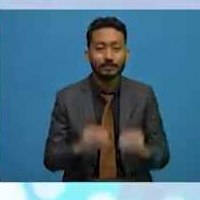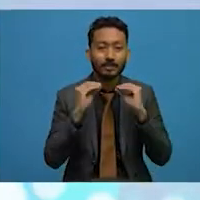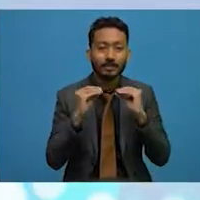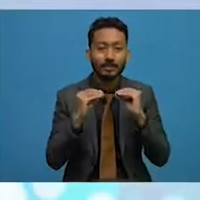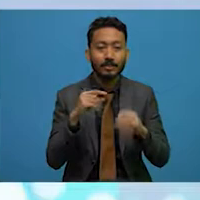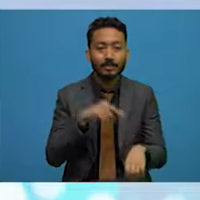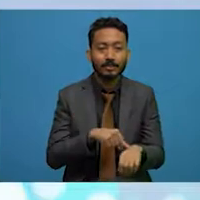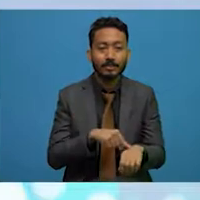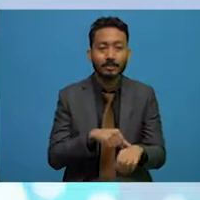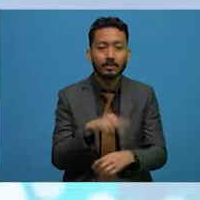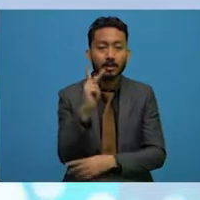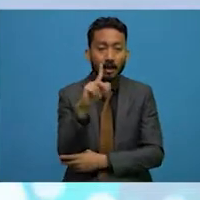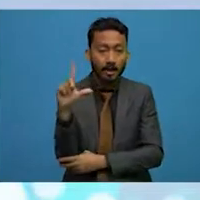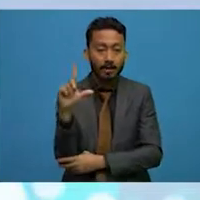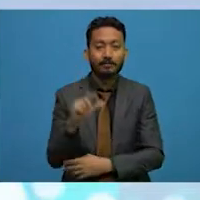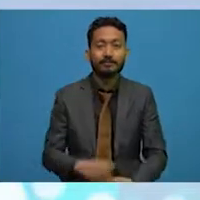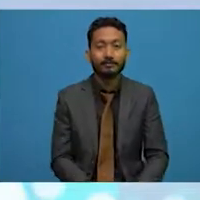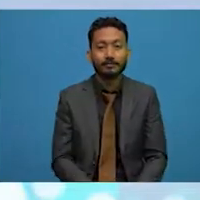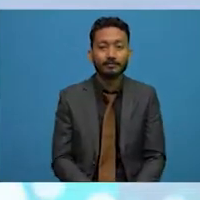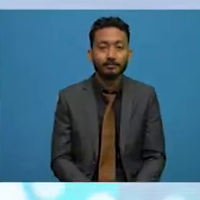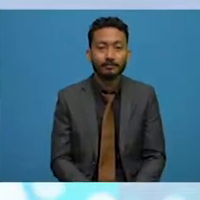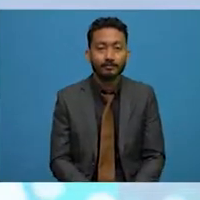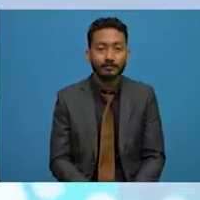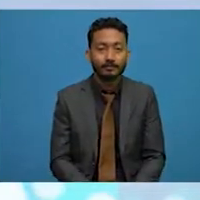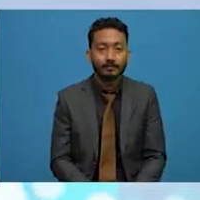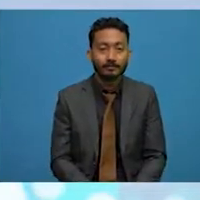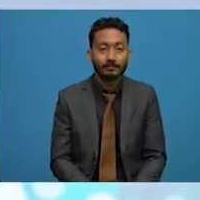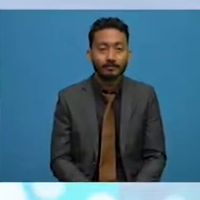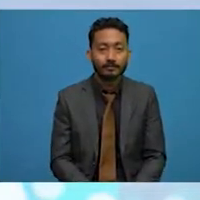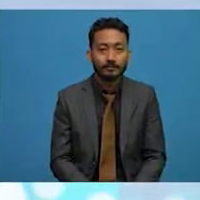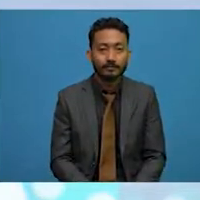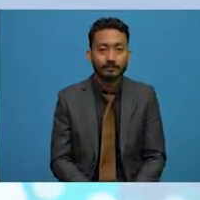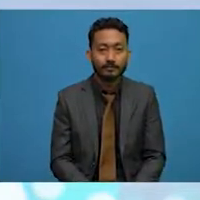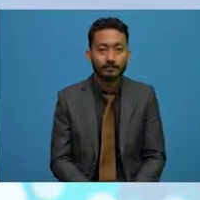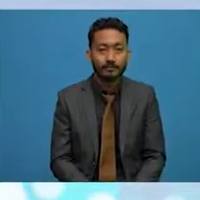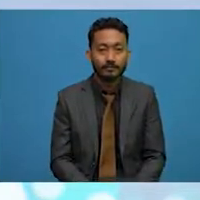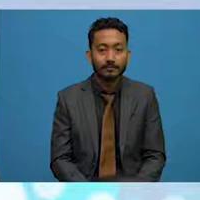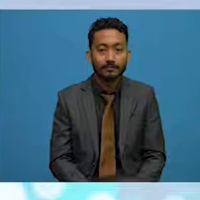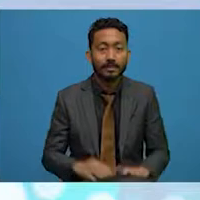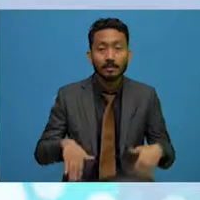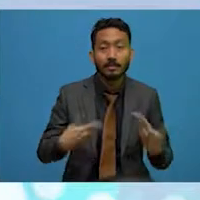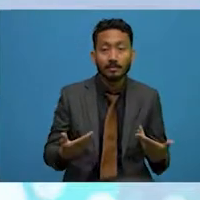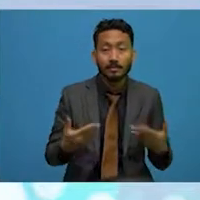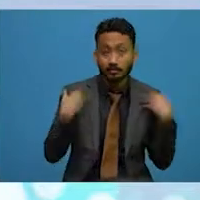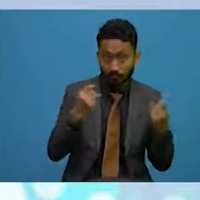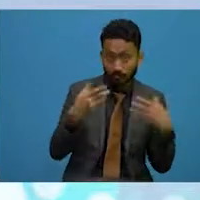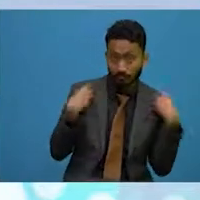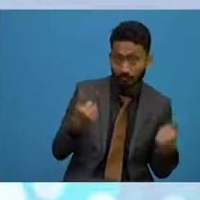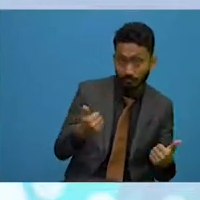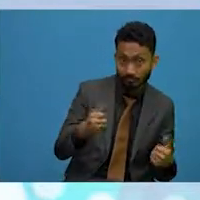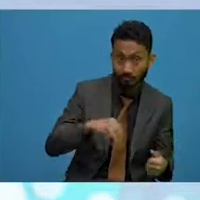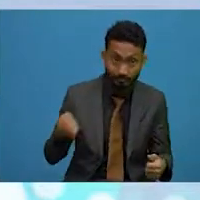mengajar di Pusat Tingkatan 6 SMK Vivekananda, Kuala Lumpur. Ha, bagaimanakah dengan